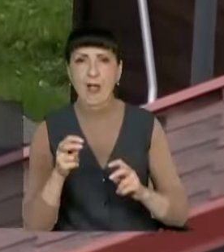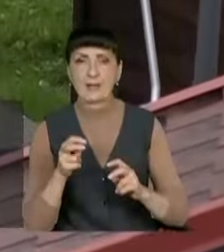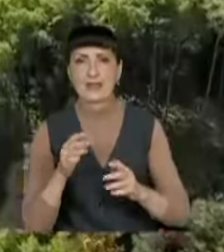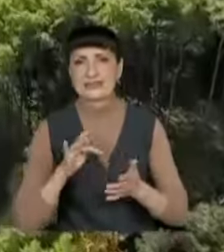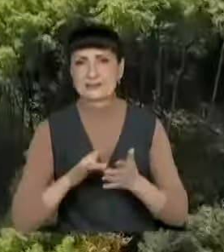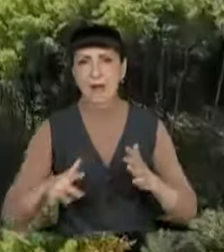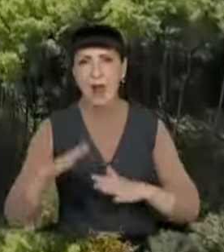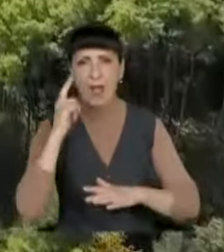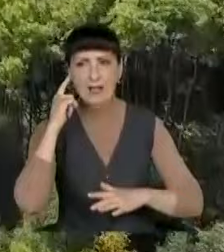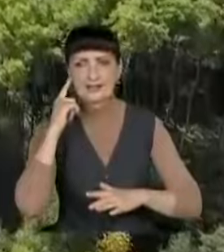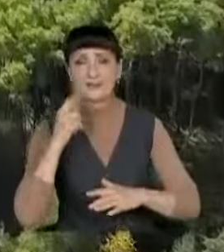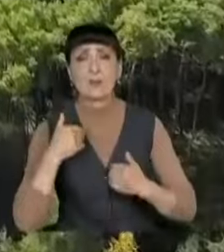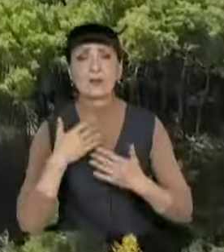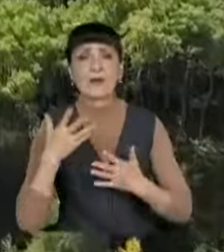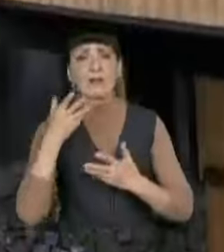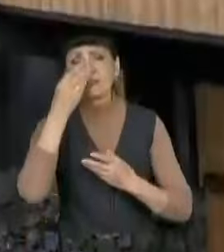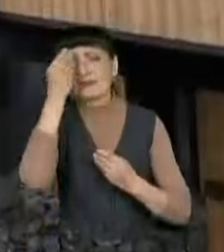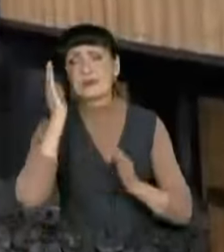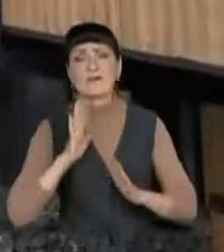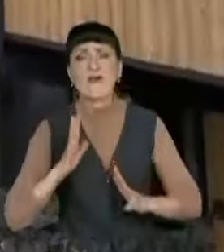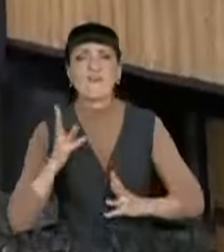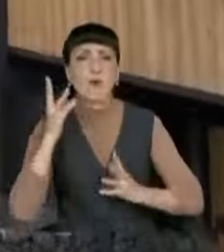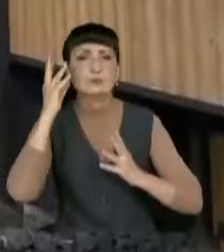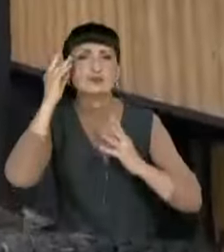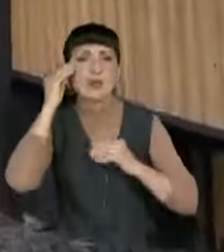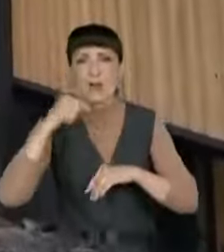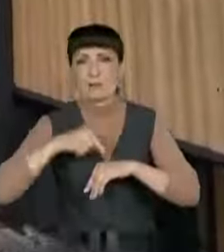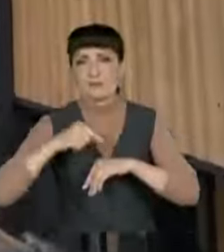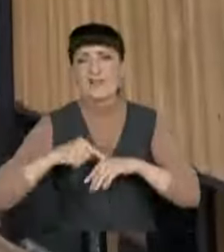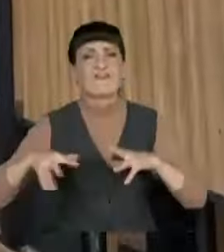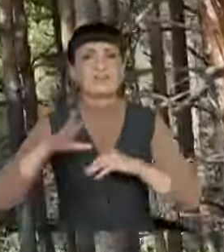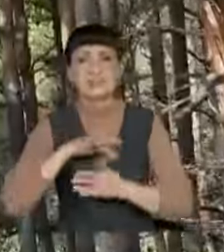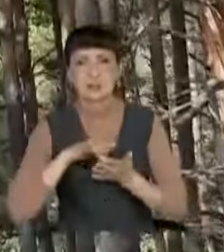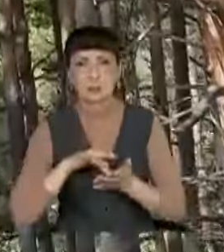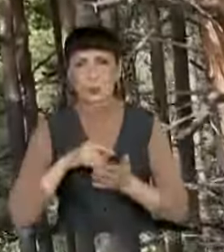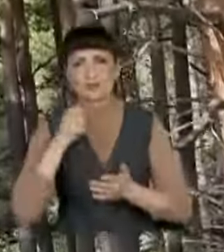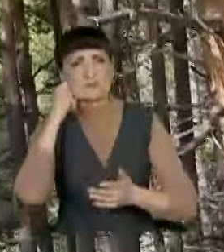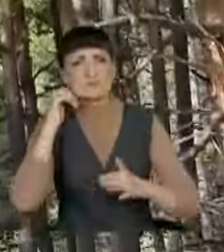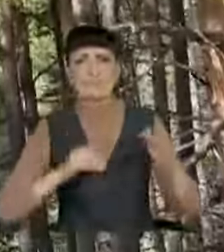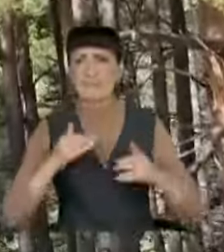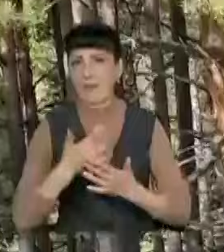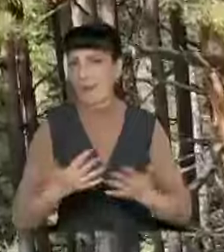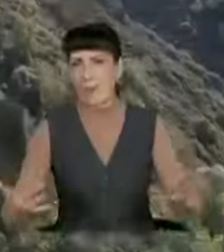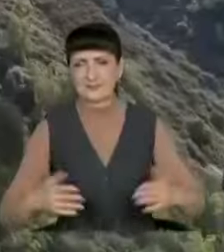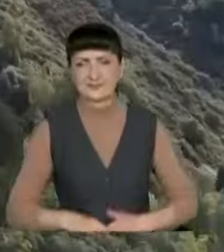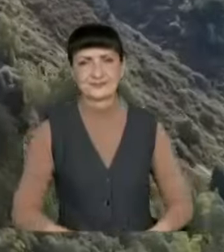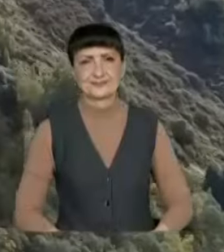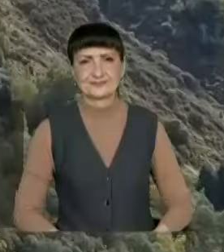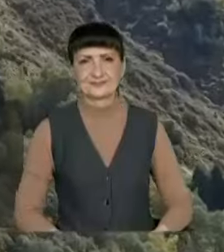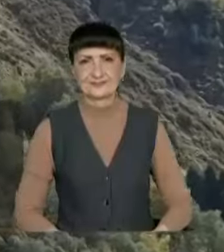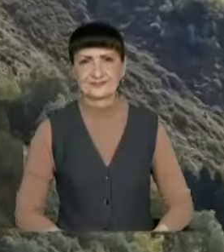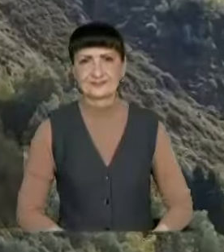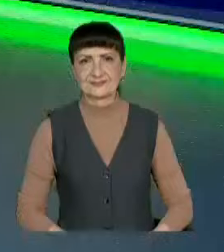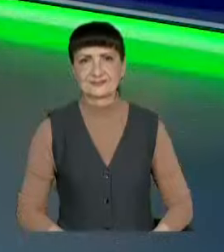Центральной Азии, предлагая незабываемые впечатления и приключения для туристов всех возрастов. Аделя Кжаркенова, Игорь Пернебек, телеканал